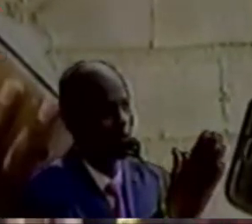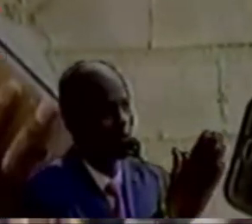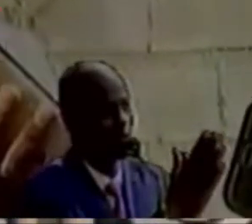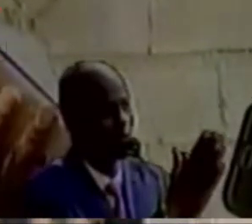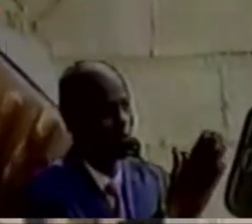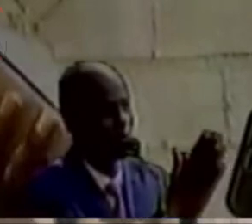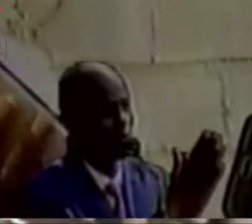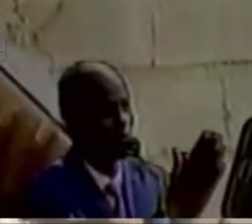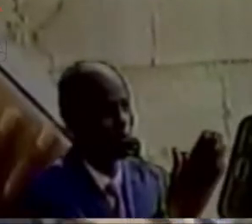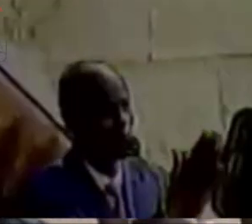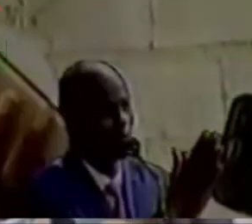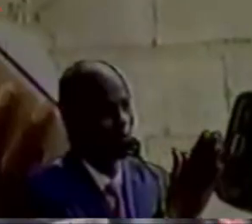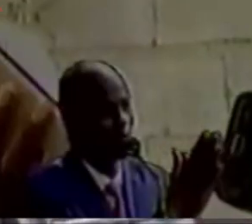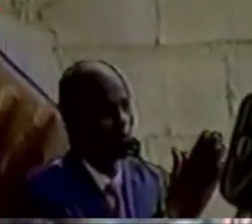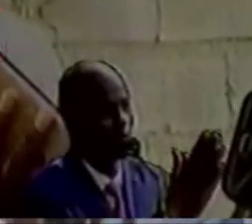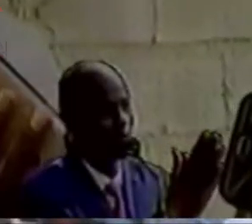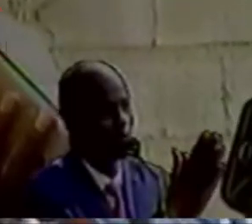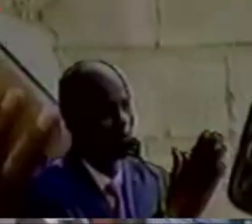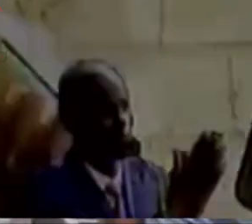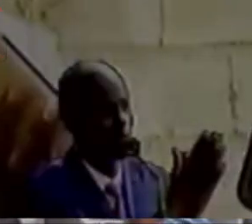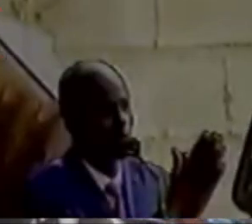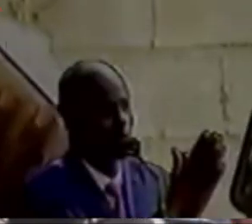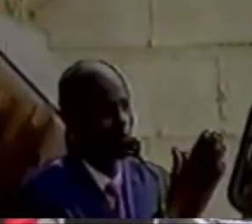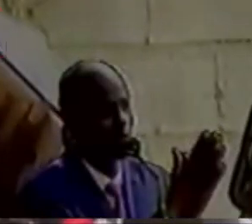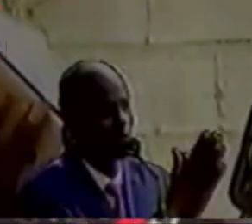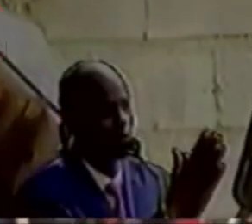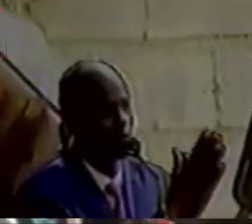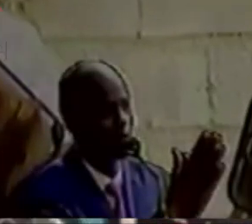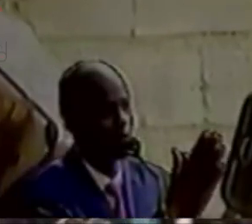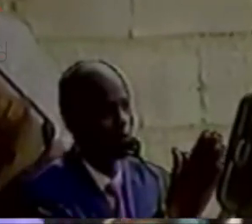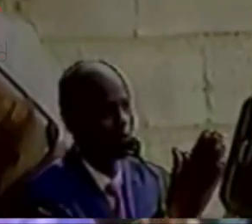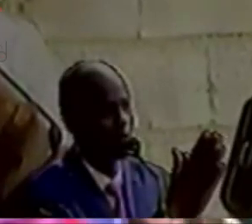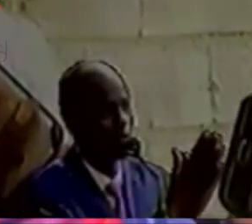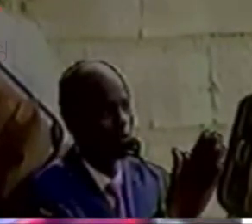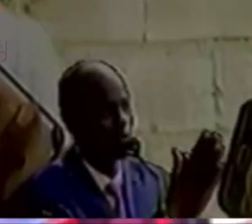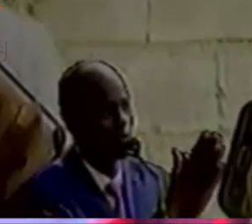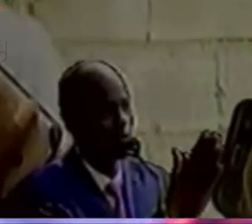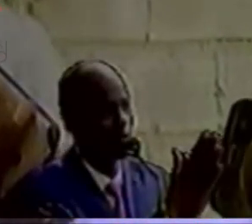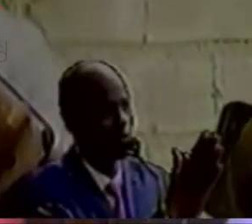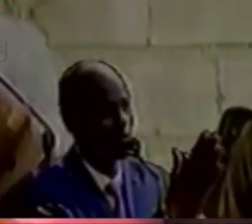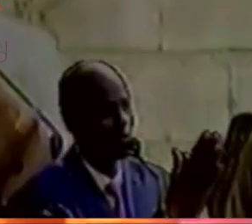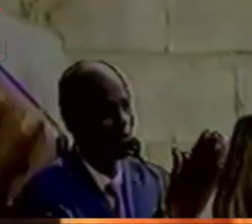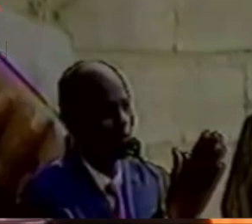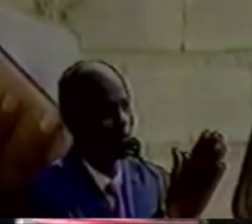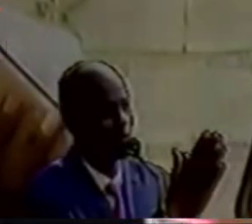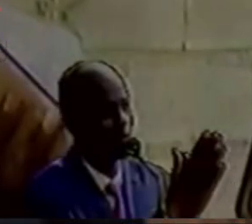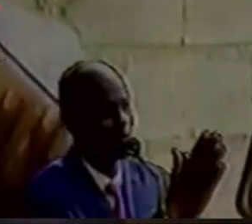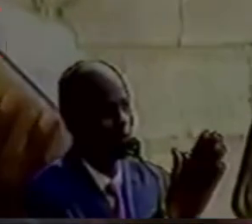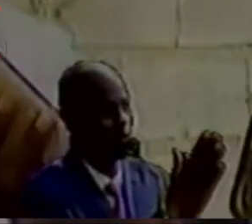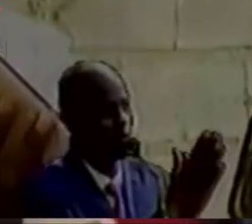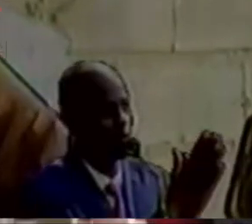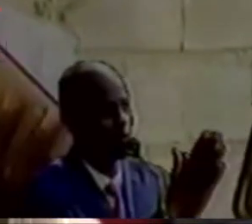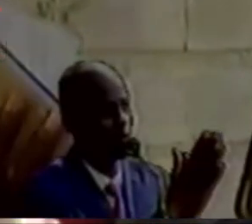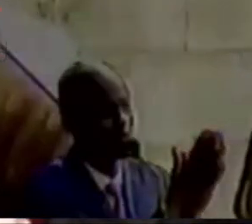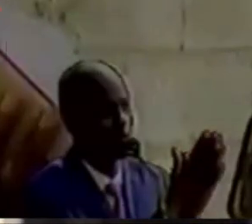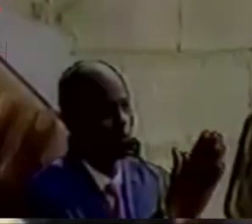choc machine écrasée, est-ce que c'est peigné la béni. Nous voulons offrir l'autre image. Et je veux dire, nous profiter de la 230e